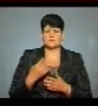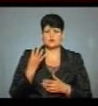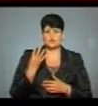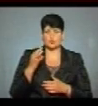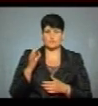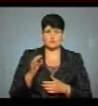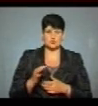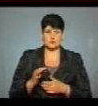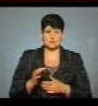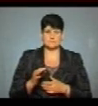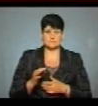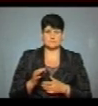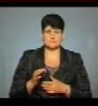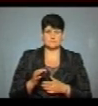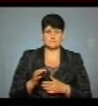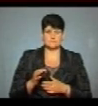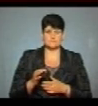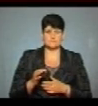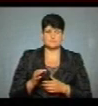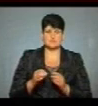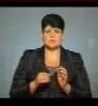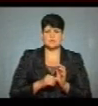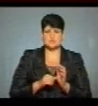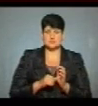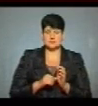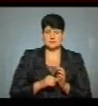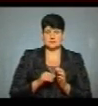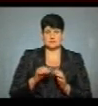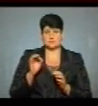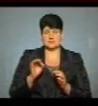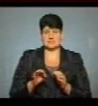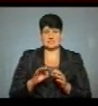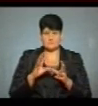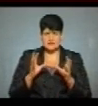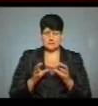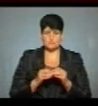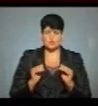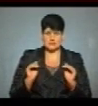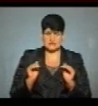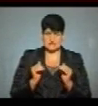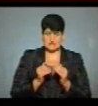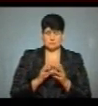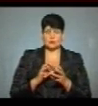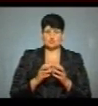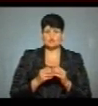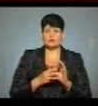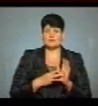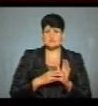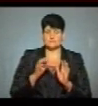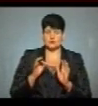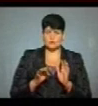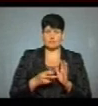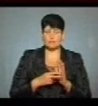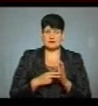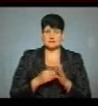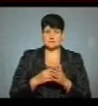4% 6 тарифу в цілому. Якщо ми знизимо цю суму до 8%, то ми в складі тарифу